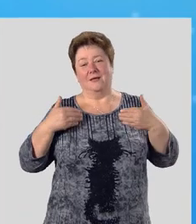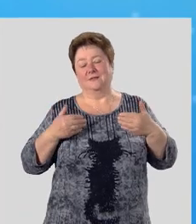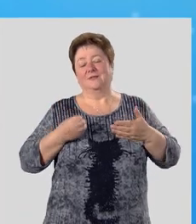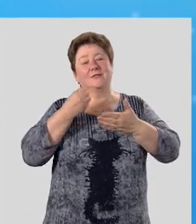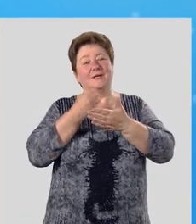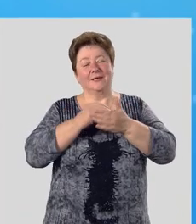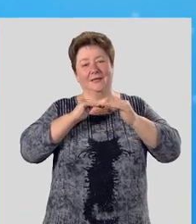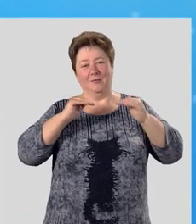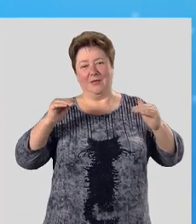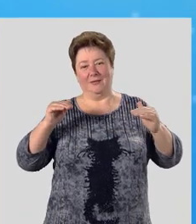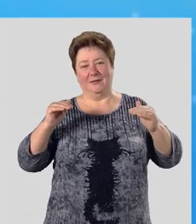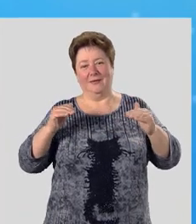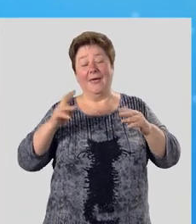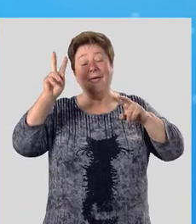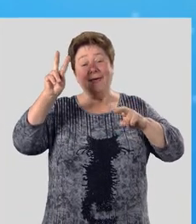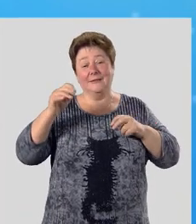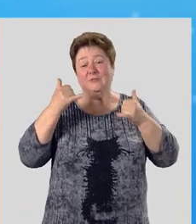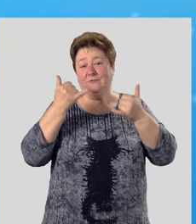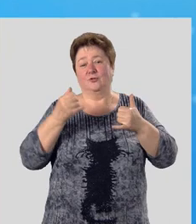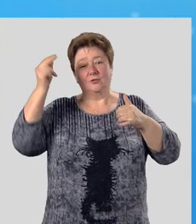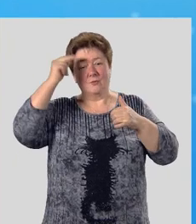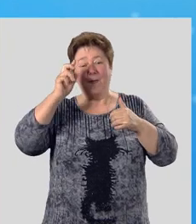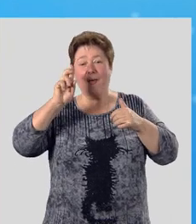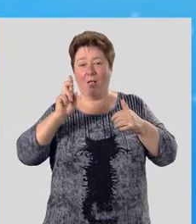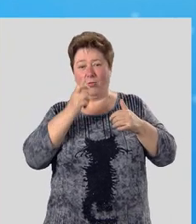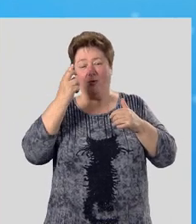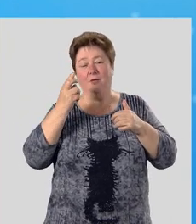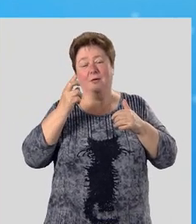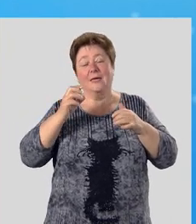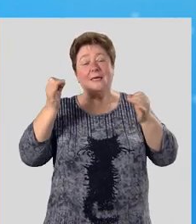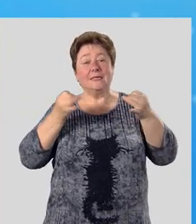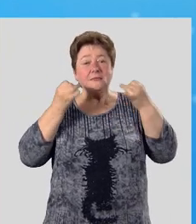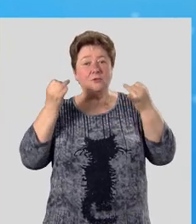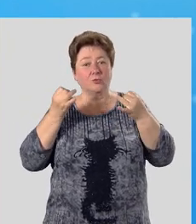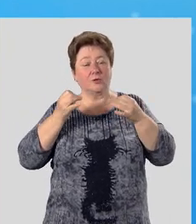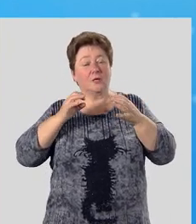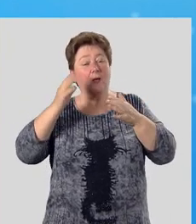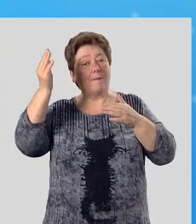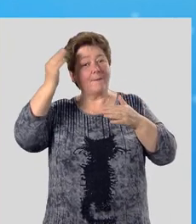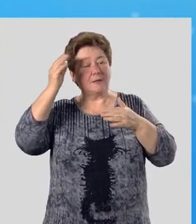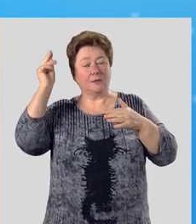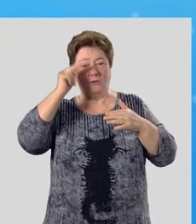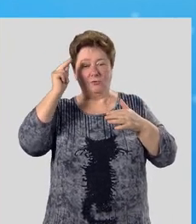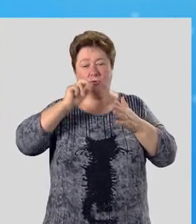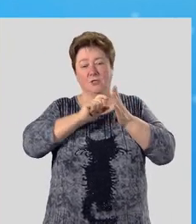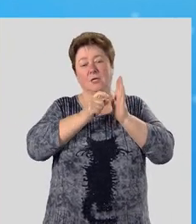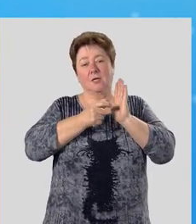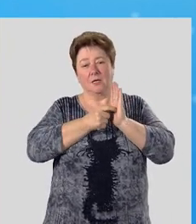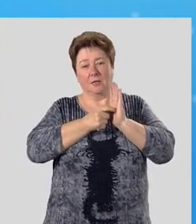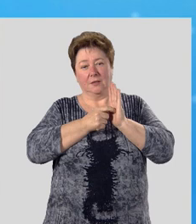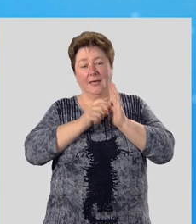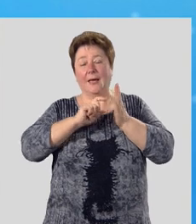Здравствуйте, дорогие ребята! Тема нашего урока по биологии – история и методы изучения